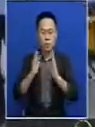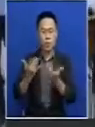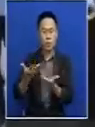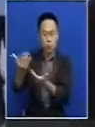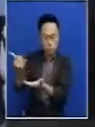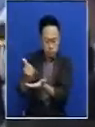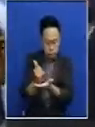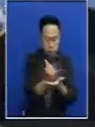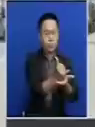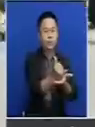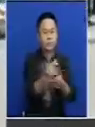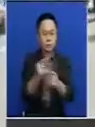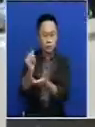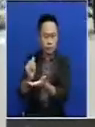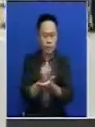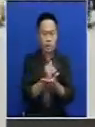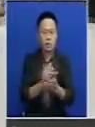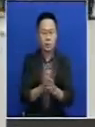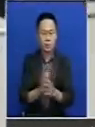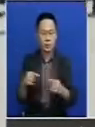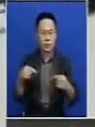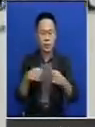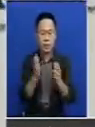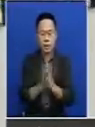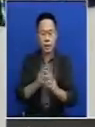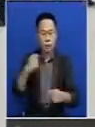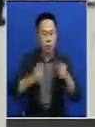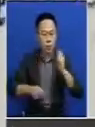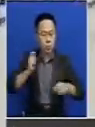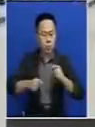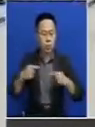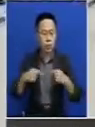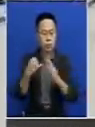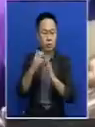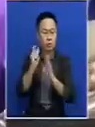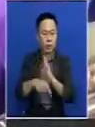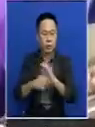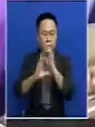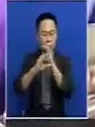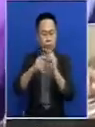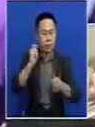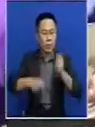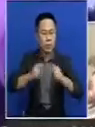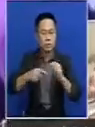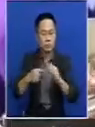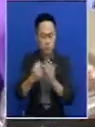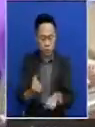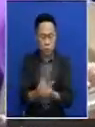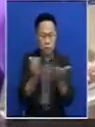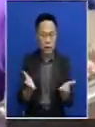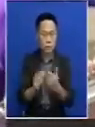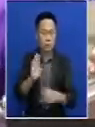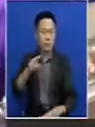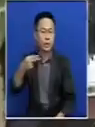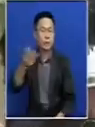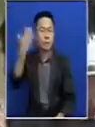อรับขบวนและก็ยังมีการบรรเลงเพลงต้อนรับขบวนจากวงโยธวาทิตสุพรรณบุรีซิมโฟนิกแบรนด์ซึ่งเป็นวงโยธวาทิตที่คุณ